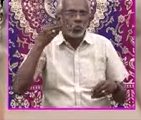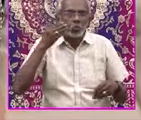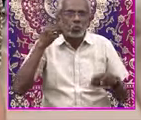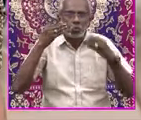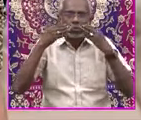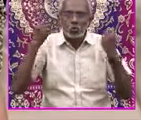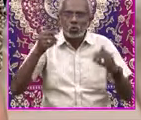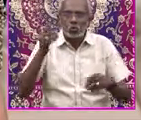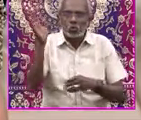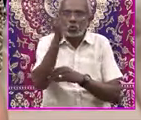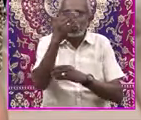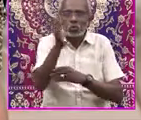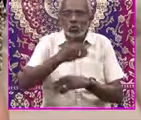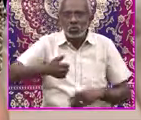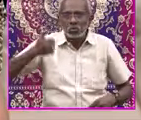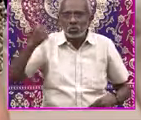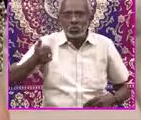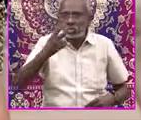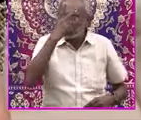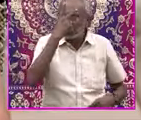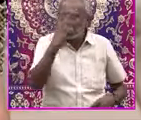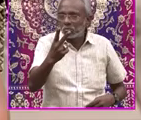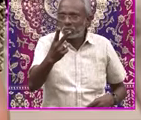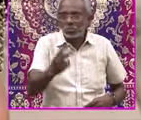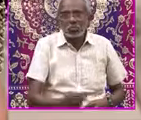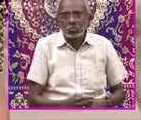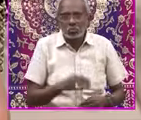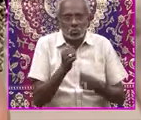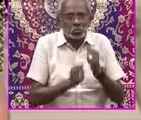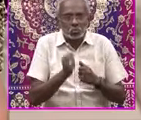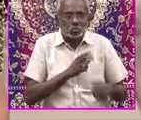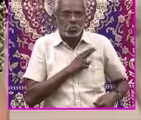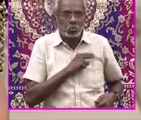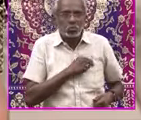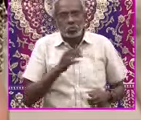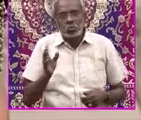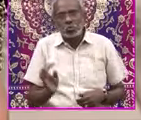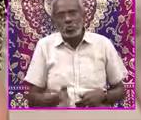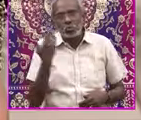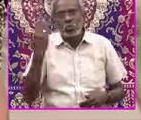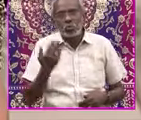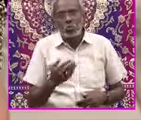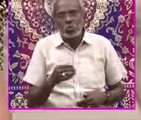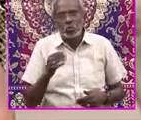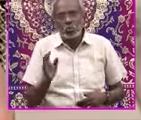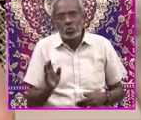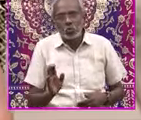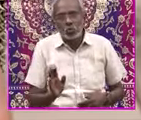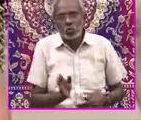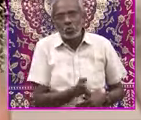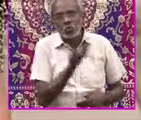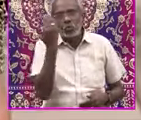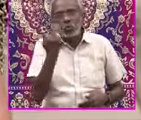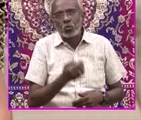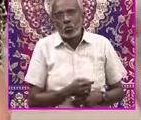கலிங்க படை மக்கள்லாம் எப்படி ஒருவரை ஒருவர் பயந்து நடுங்கி ஒடுங்கி எந்த திசையெல்லாம் ஓட முடியுமோ